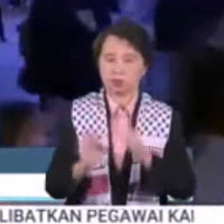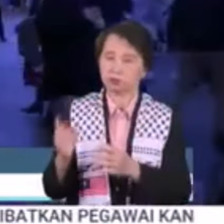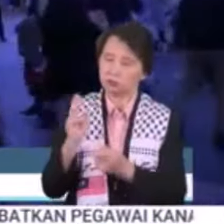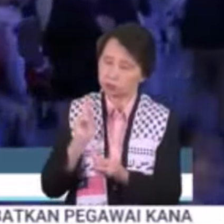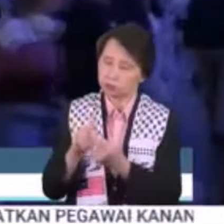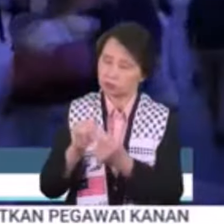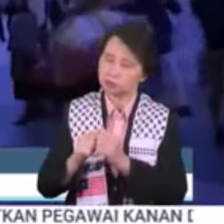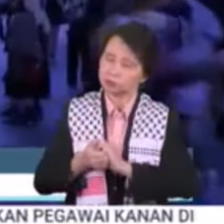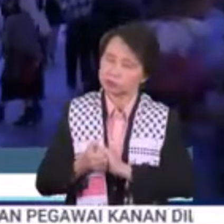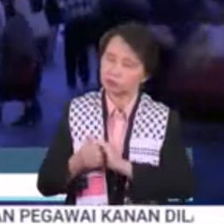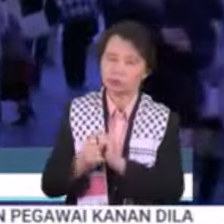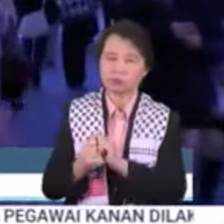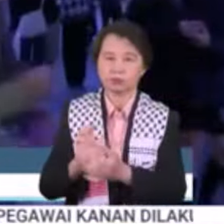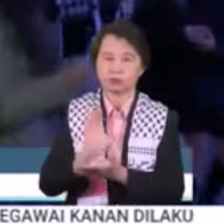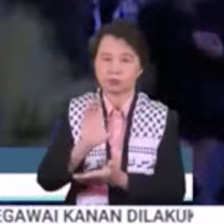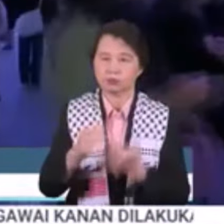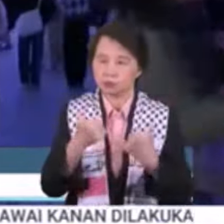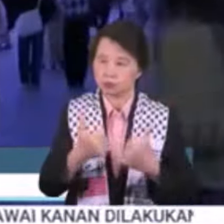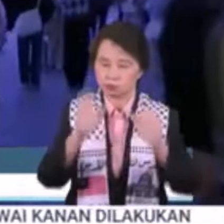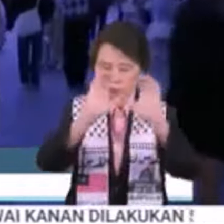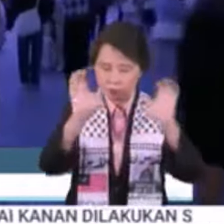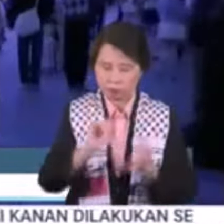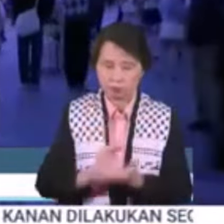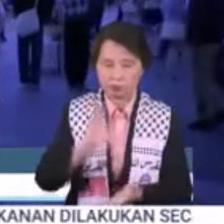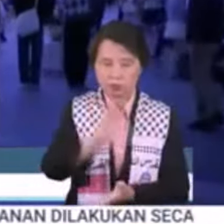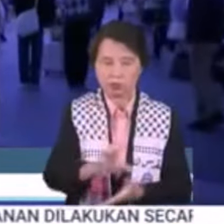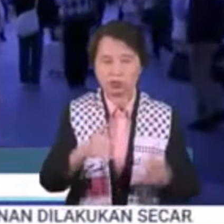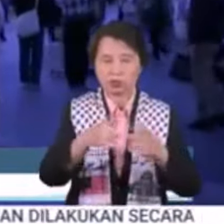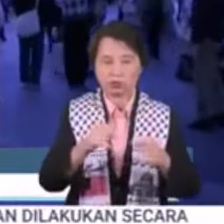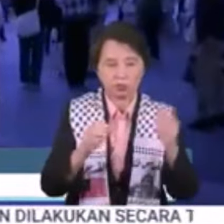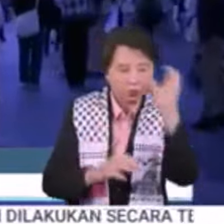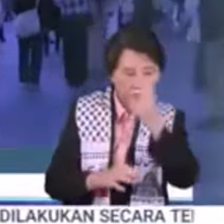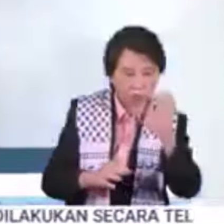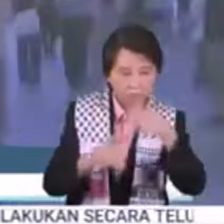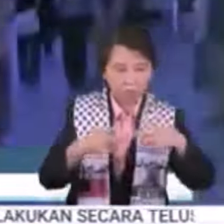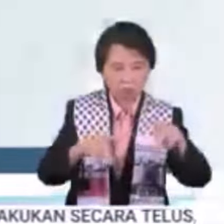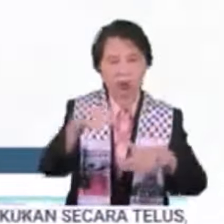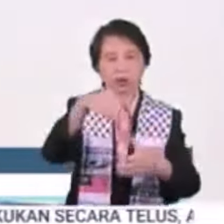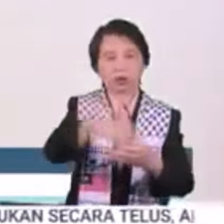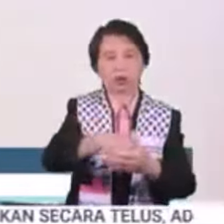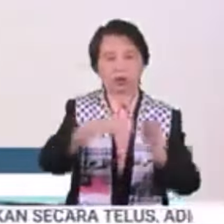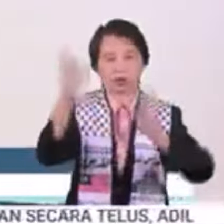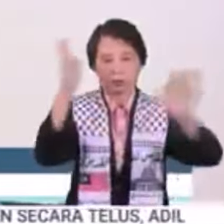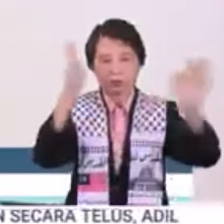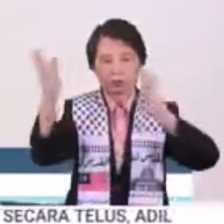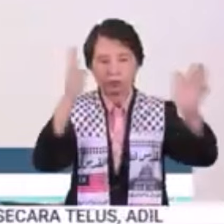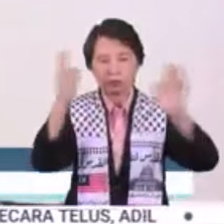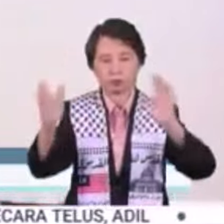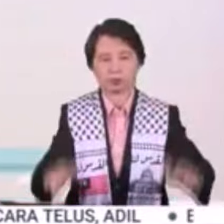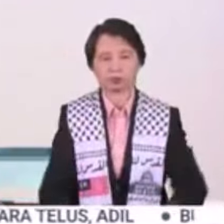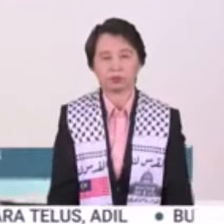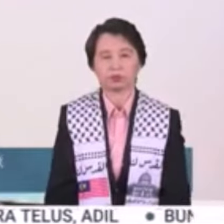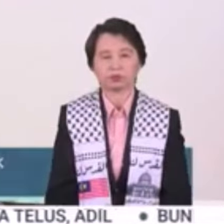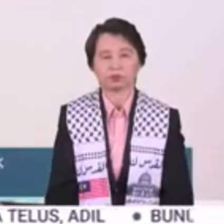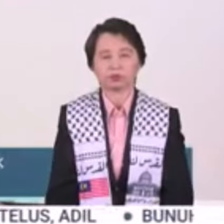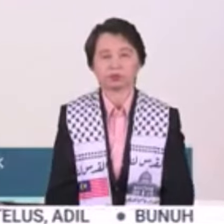perniagaan menawarkan iklim kondusif bagi pelabur Jepun meneroka peluang di Malaysia. The difference being